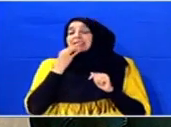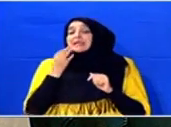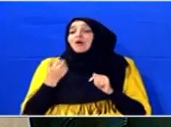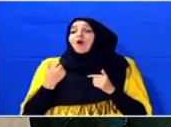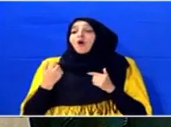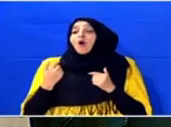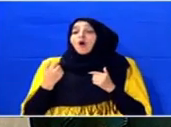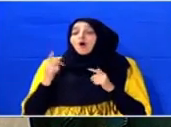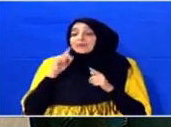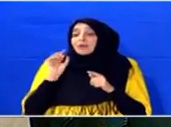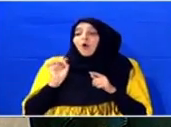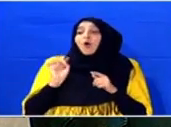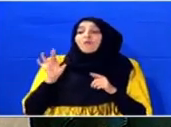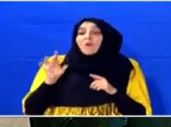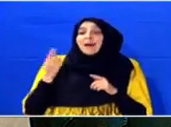العمله